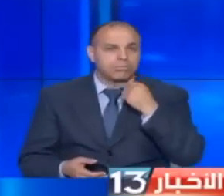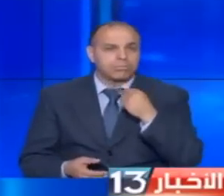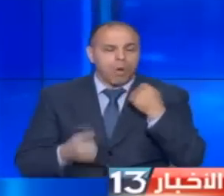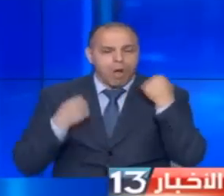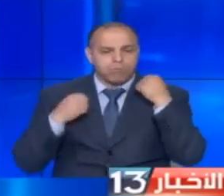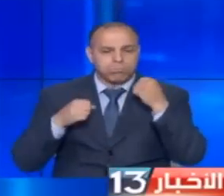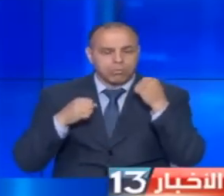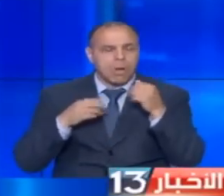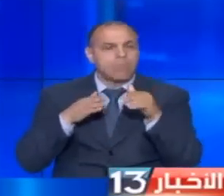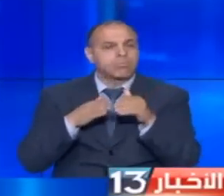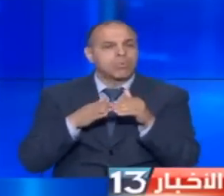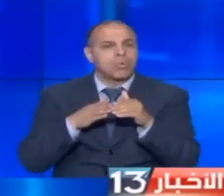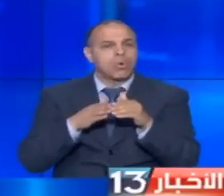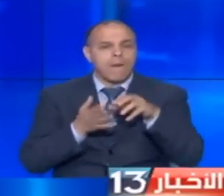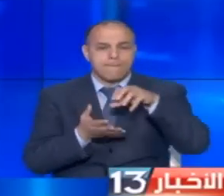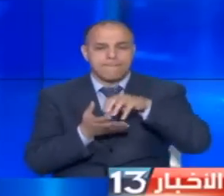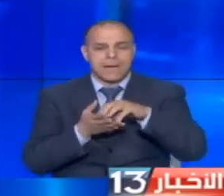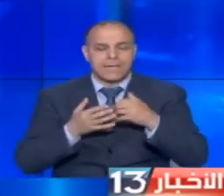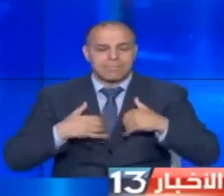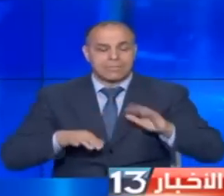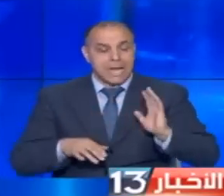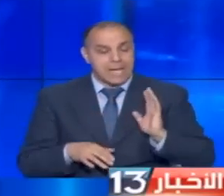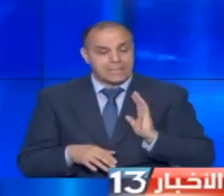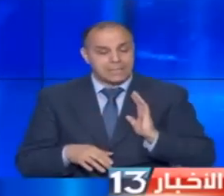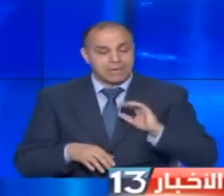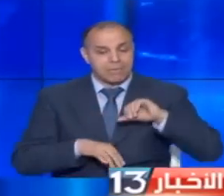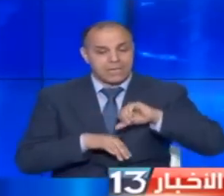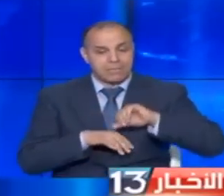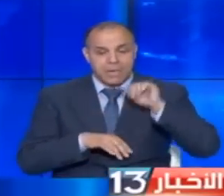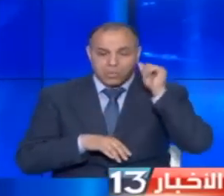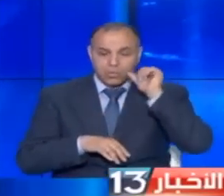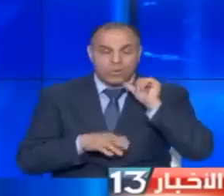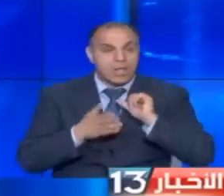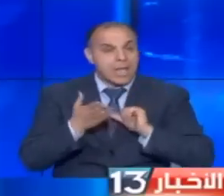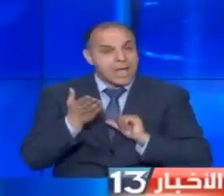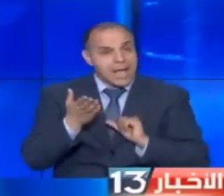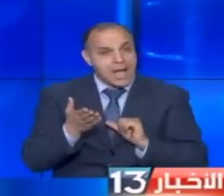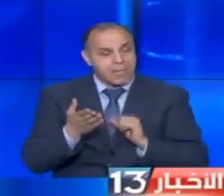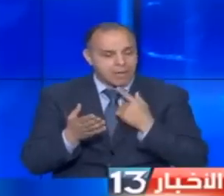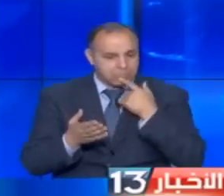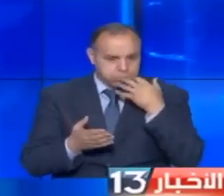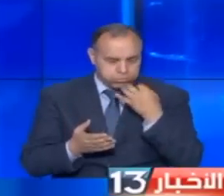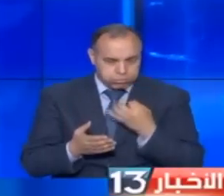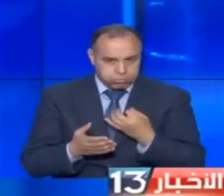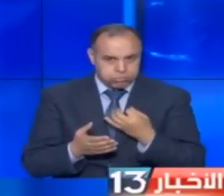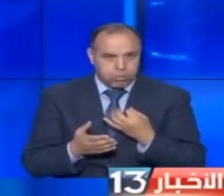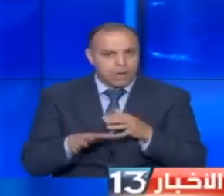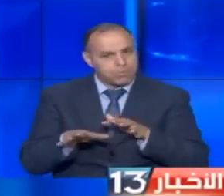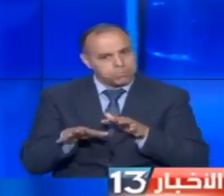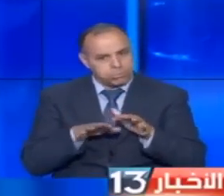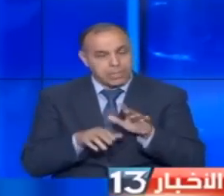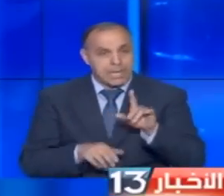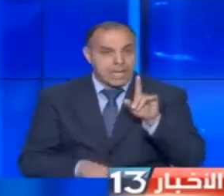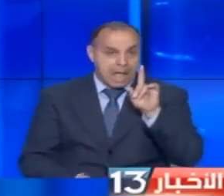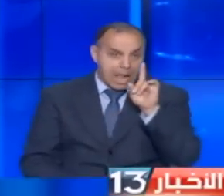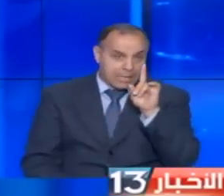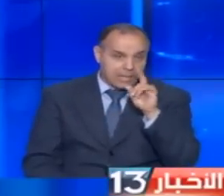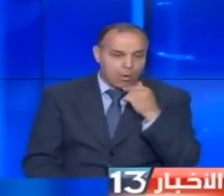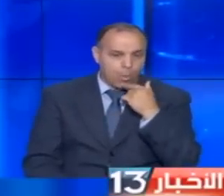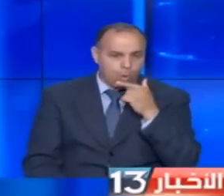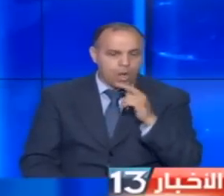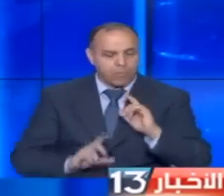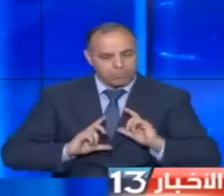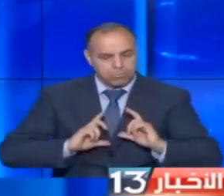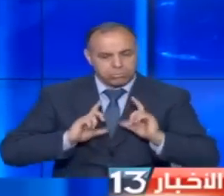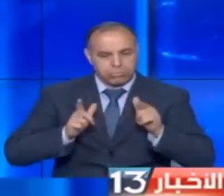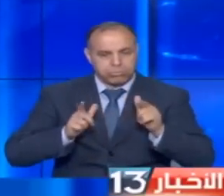الذين يرابطون امام مقر المجلس العسكري بالعاصمه الخرطوم تعهدوا بتكثيف تحركاتهم حتى نقل السلطه